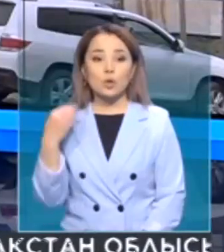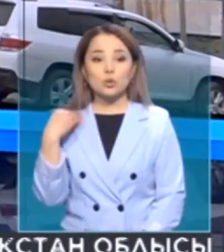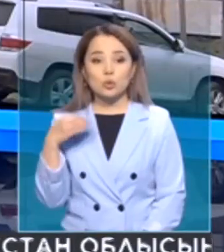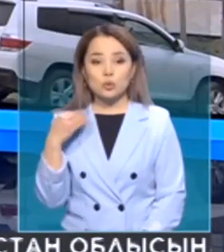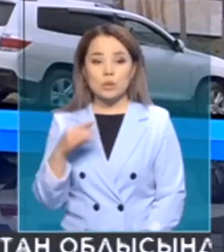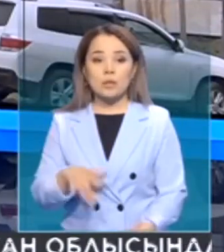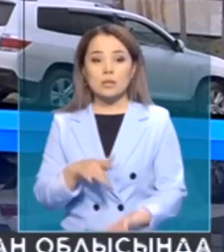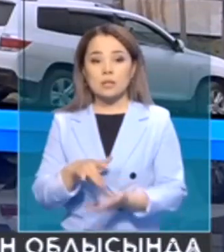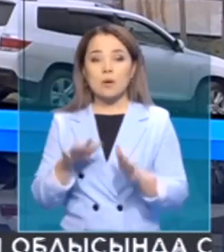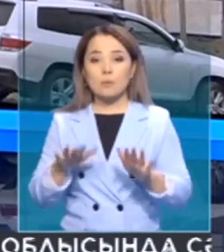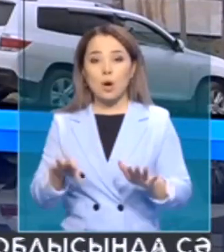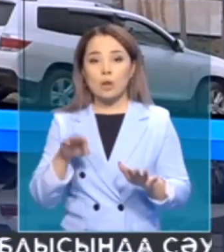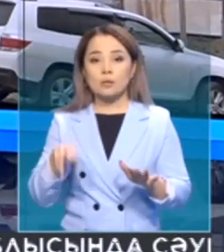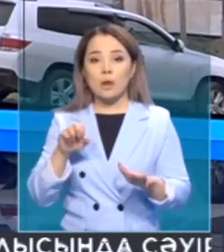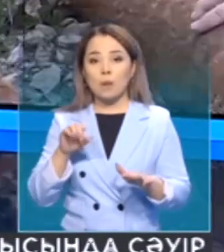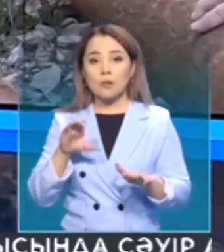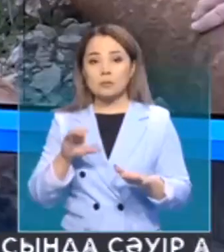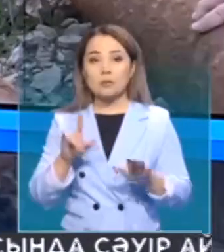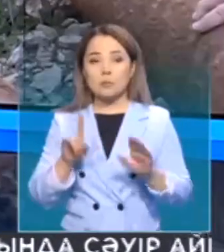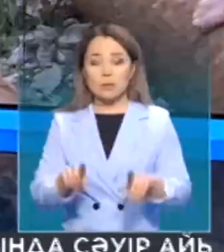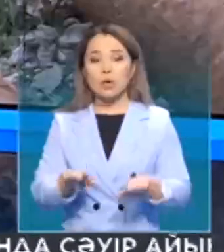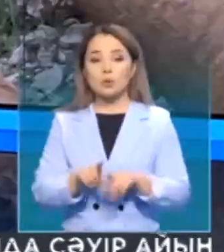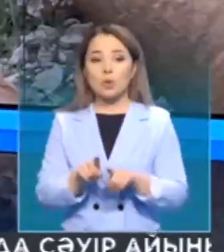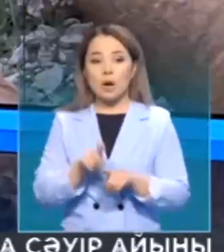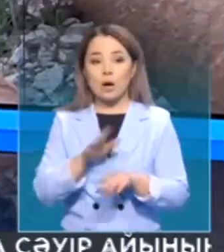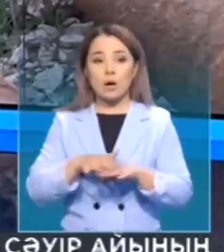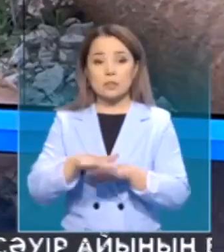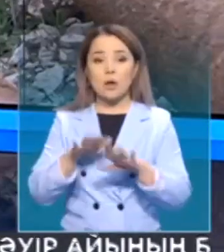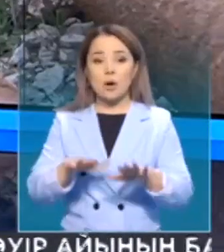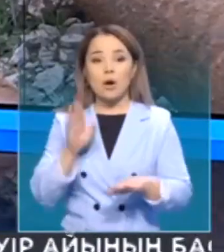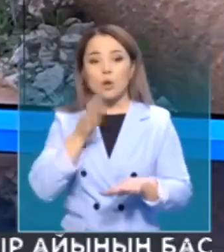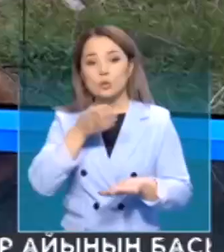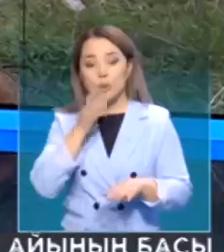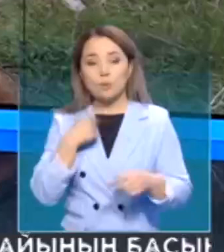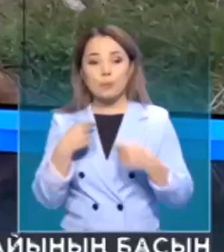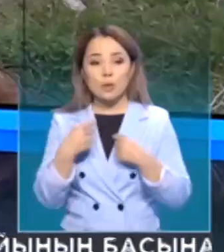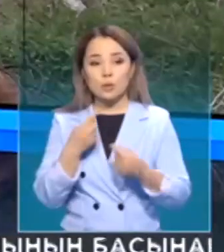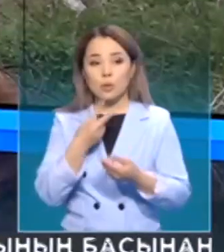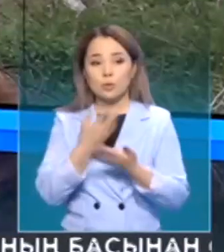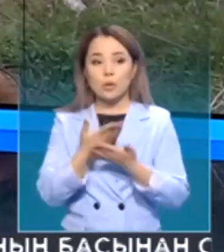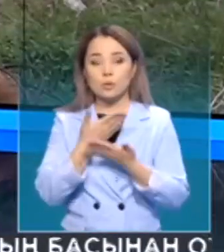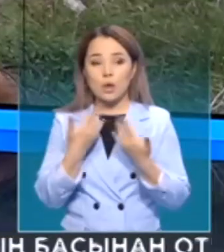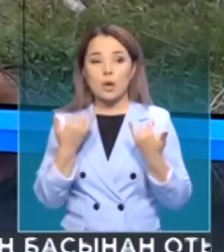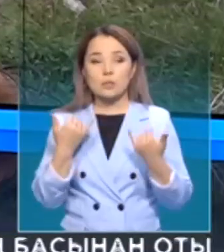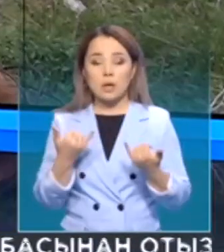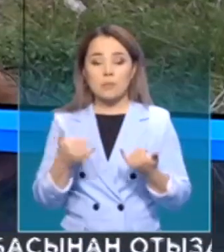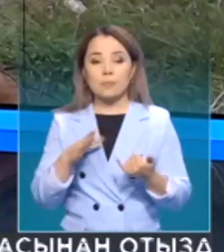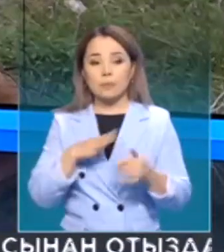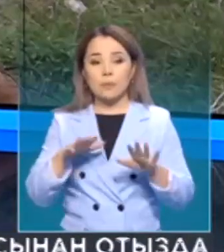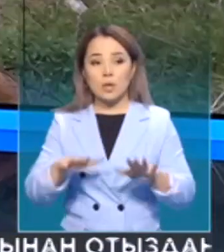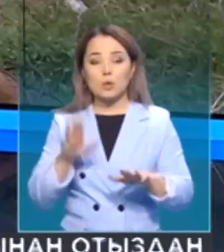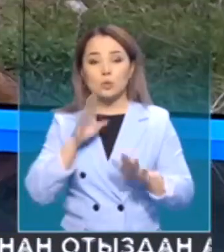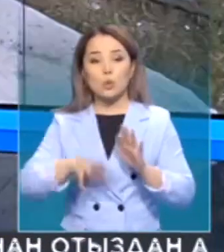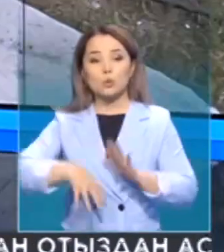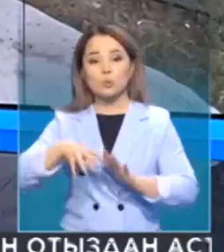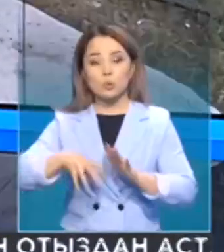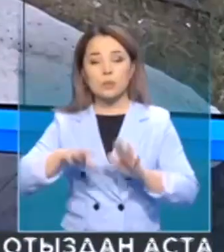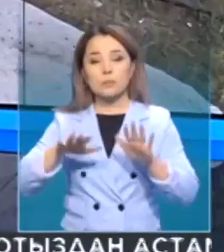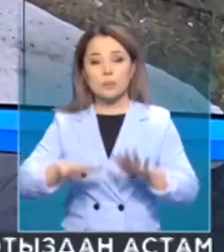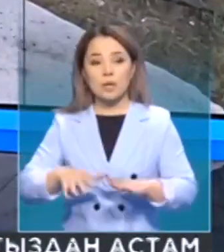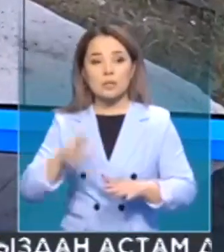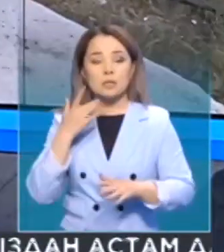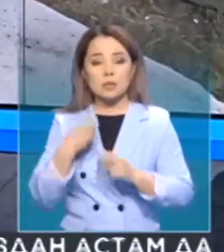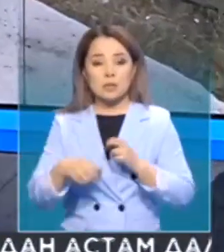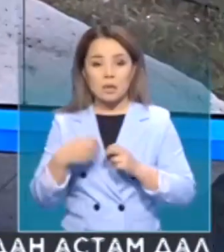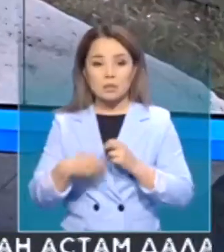Ал Түркістандағы Ордабасы ауданына қарасты Бадам ауылының халқы ауыз суға жармай отыр. Себебі ұңғымадағы су сорғыштар жиі